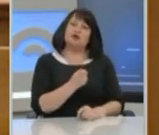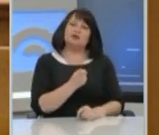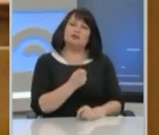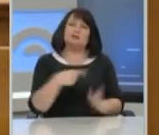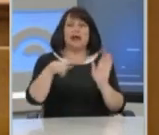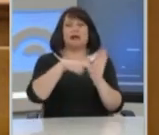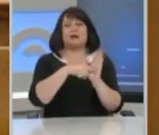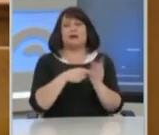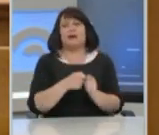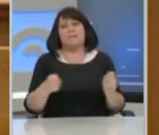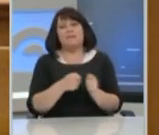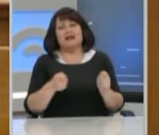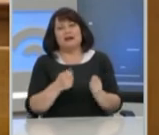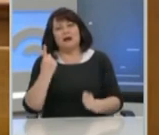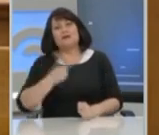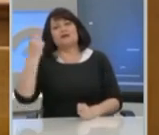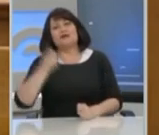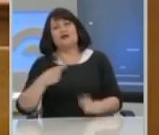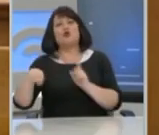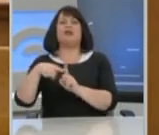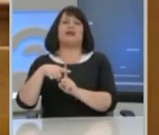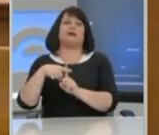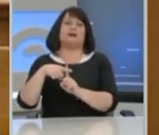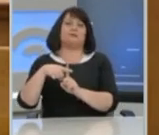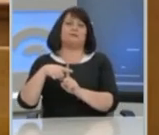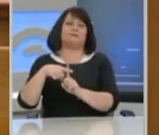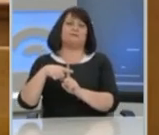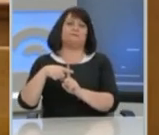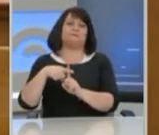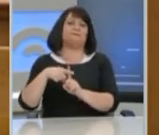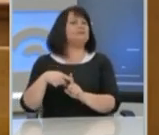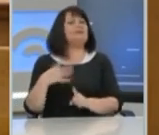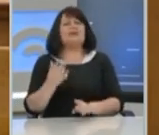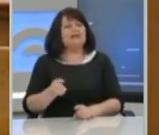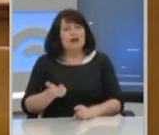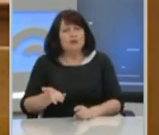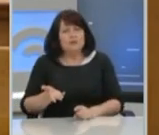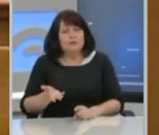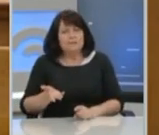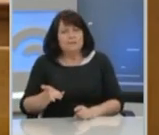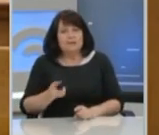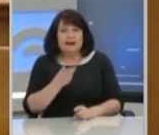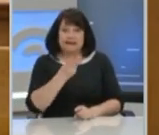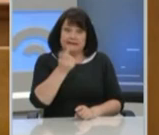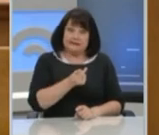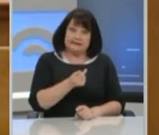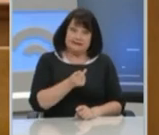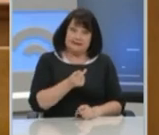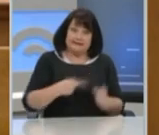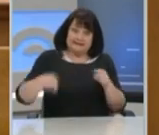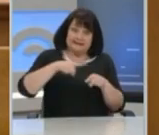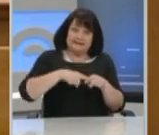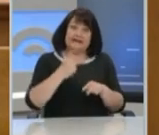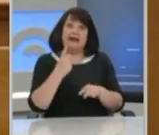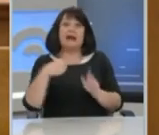αρνητικά μέτρα και 1% θετικά. Και τι θα έχουμε? 3,5 συν 1